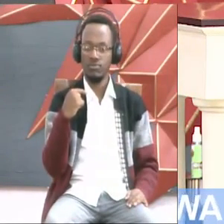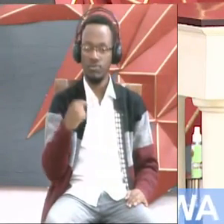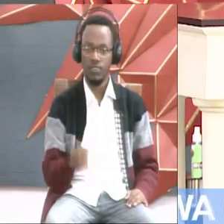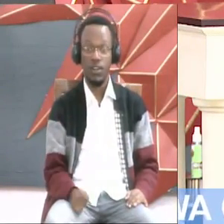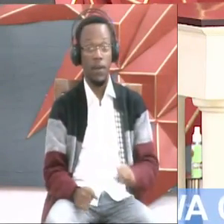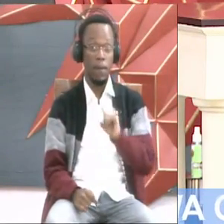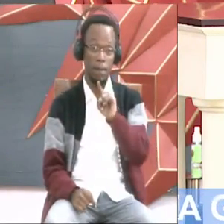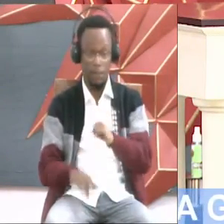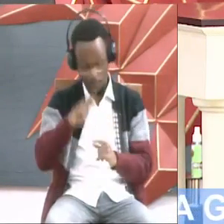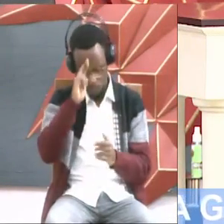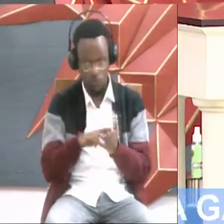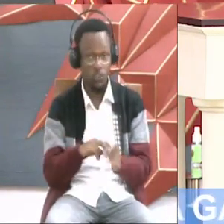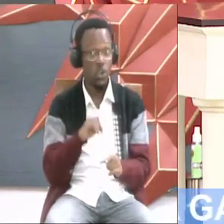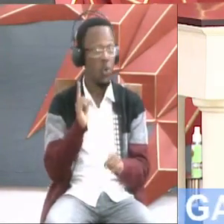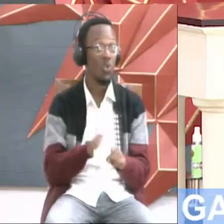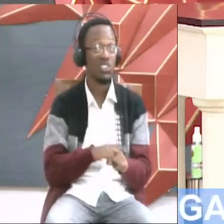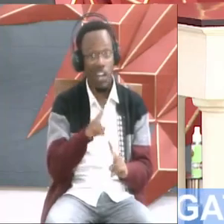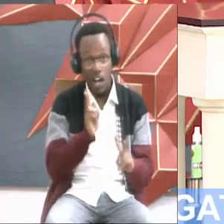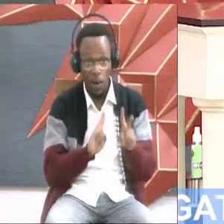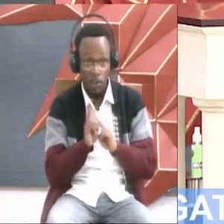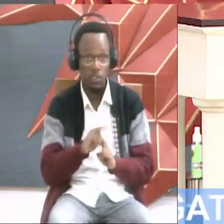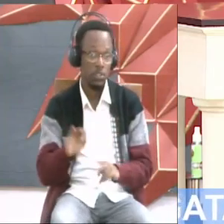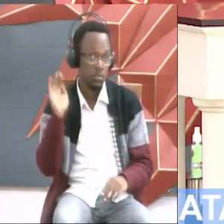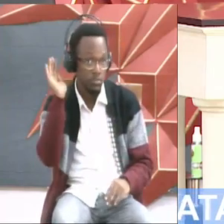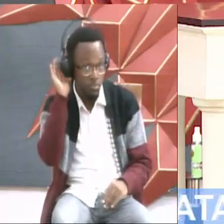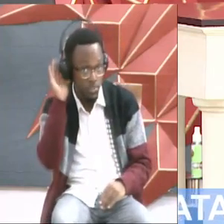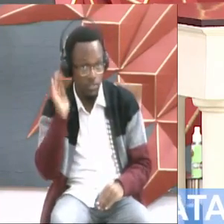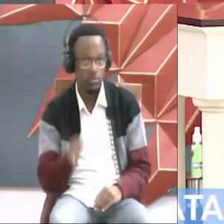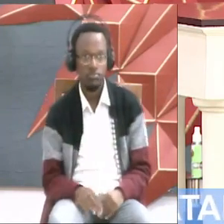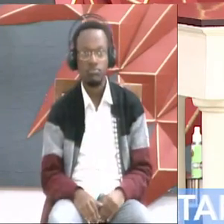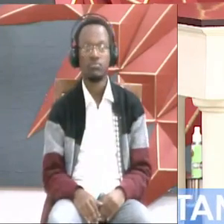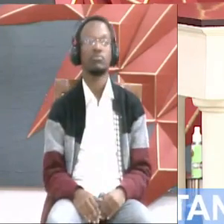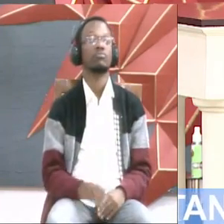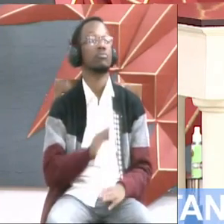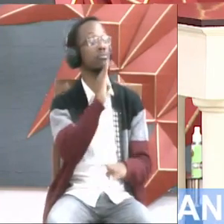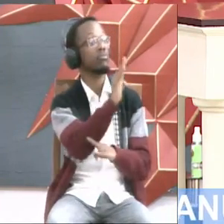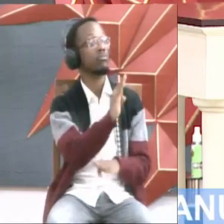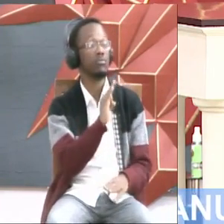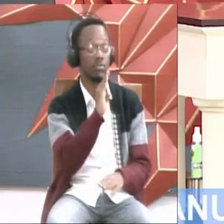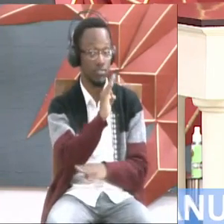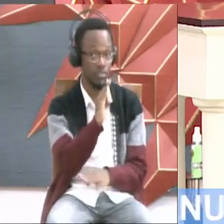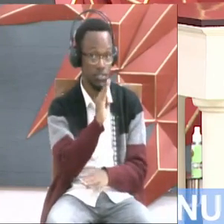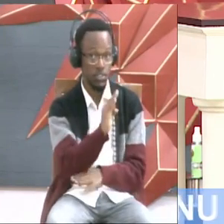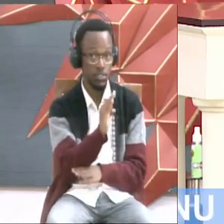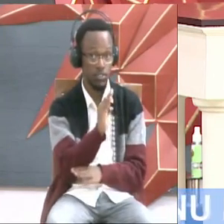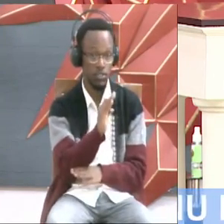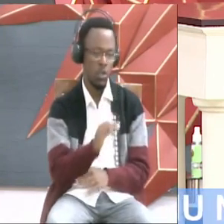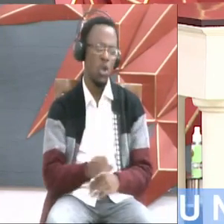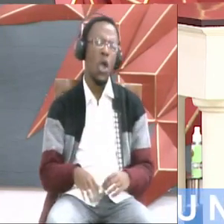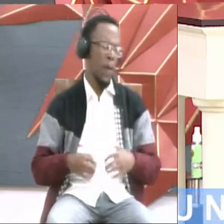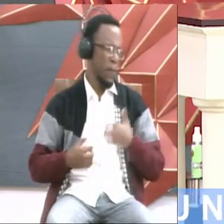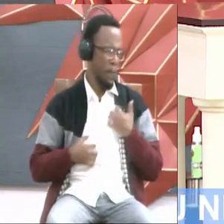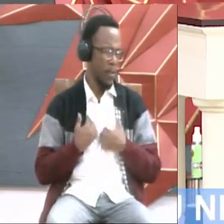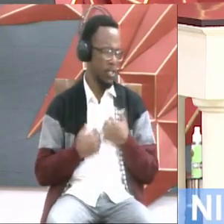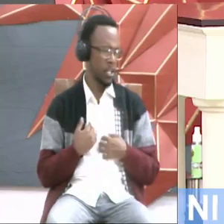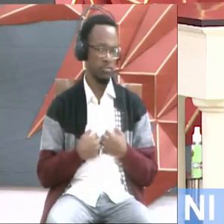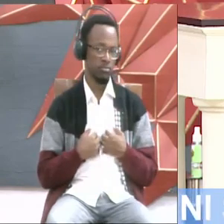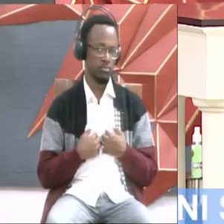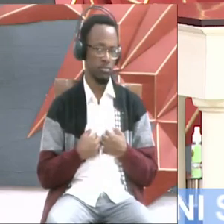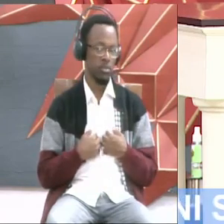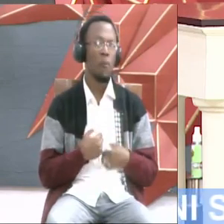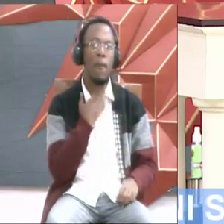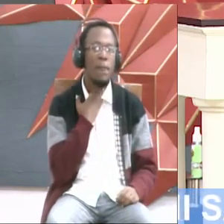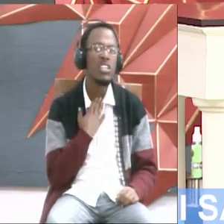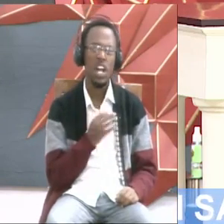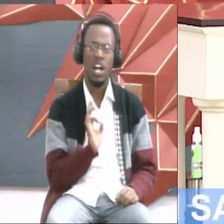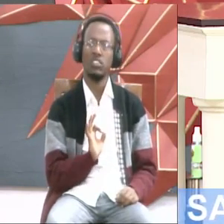abantu bariko barumviriza ubutumwa bwiza avec intérêt babushaka bafite inzara n'inyota